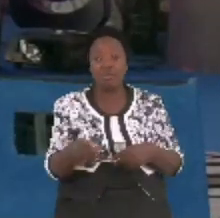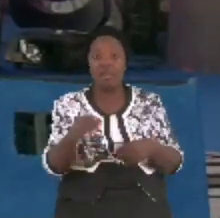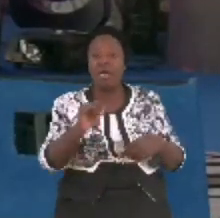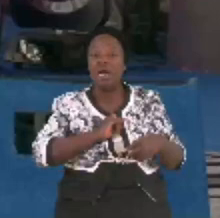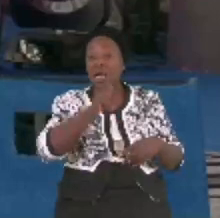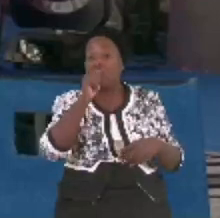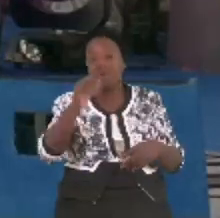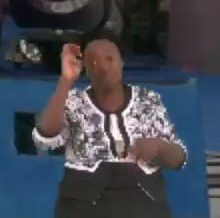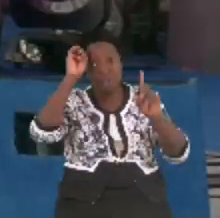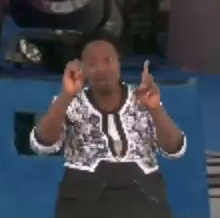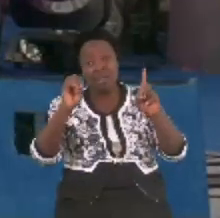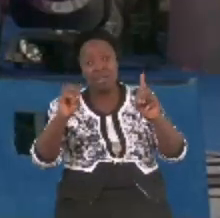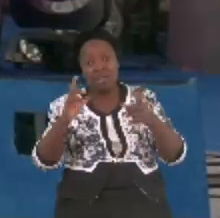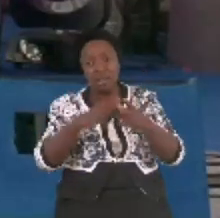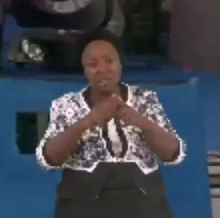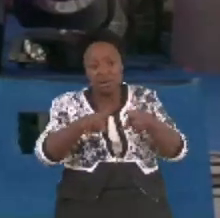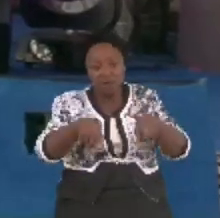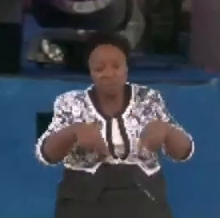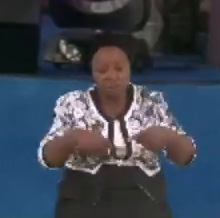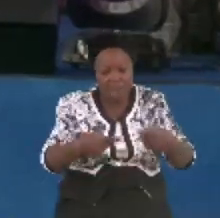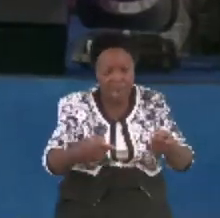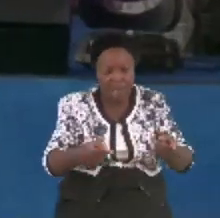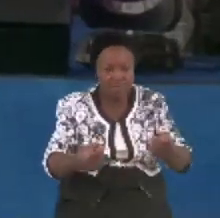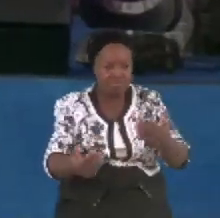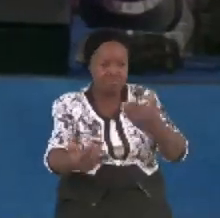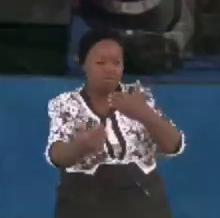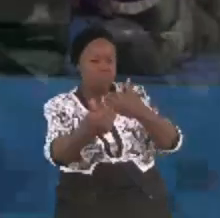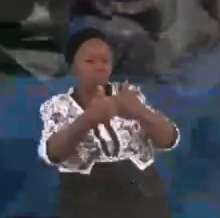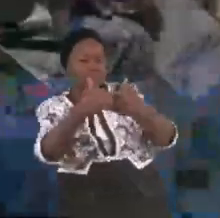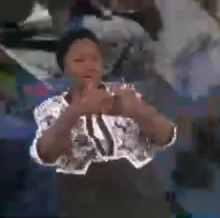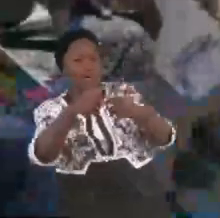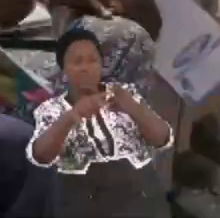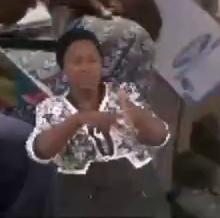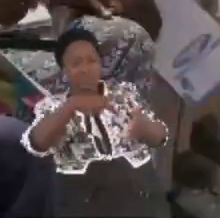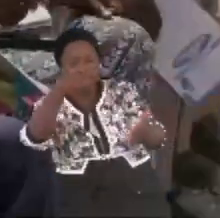ils reculèrent et tombèrent par terre.